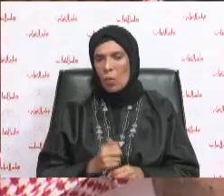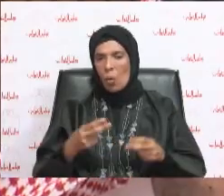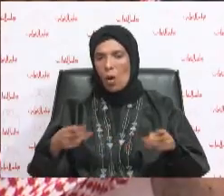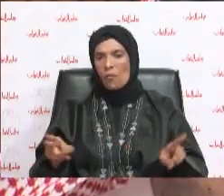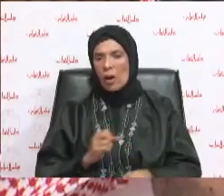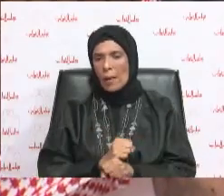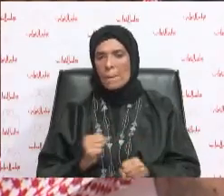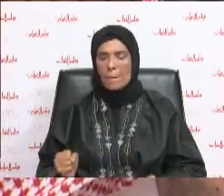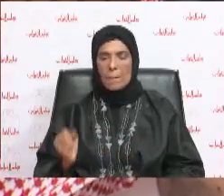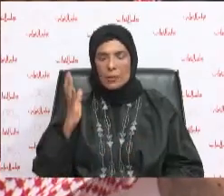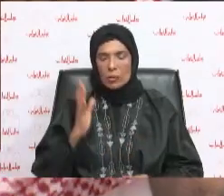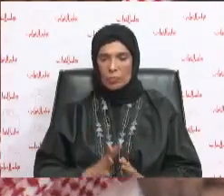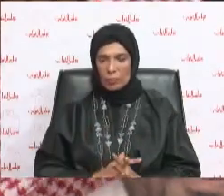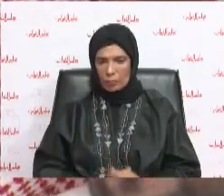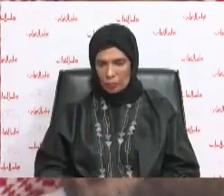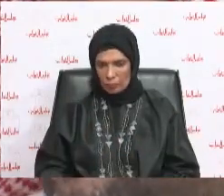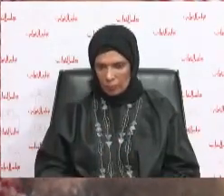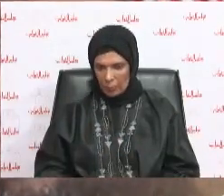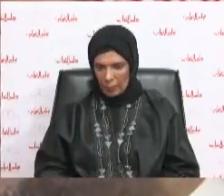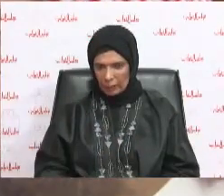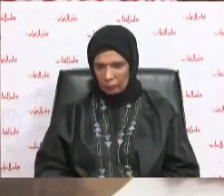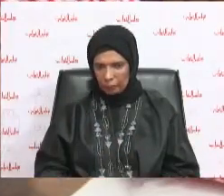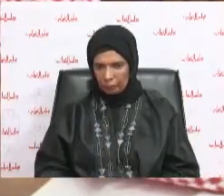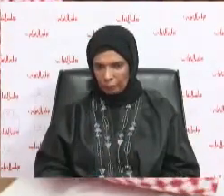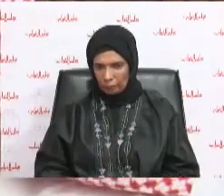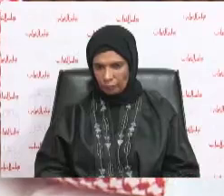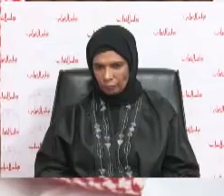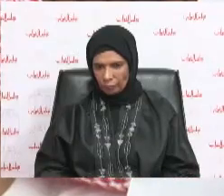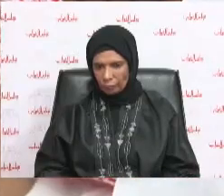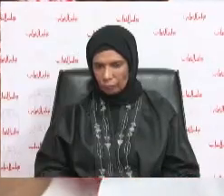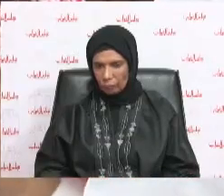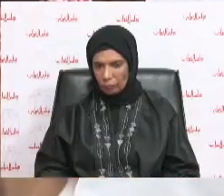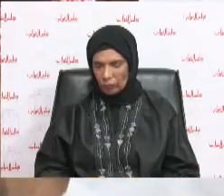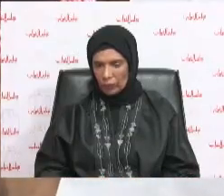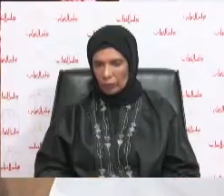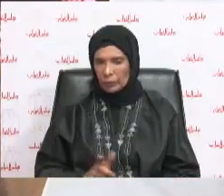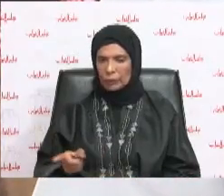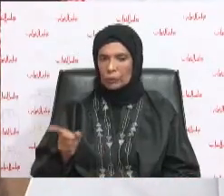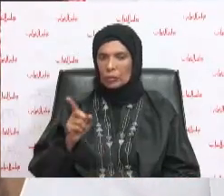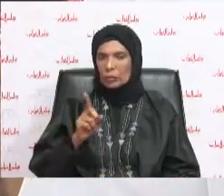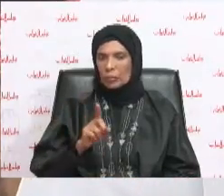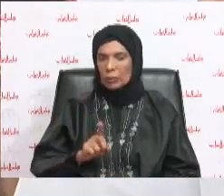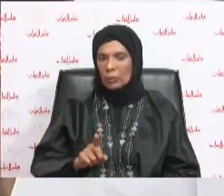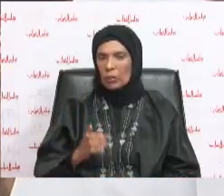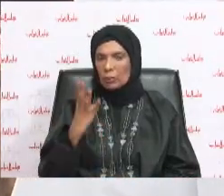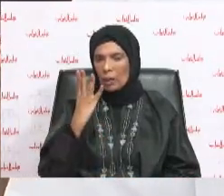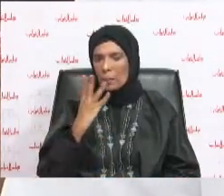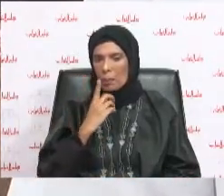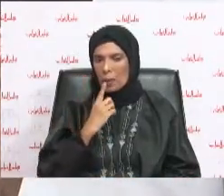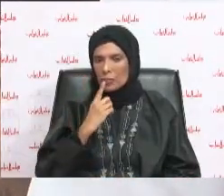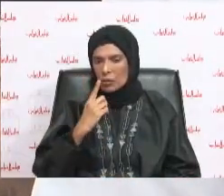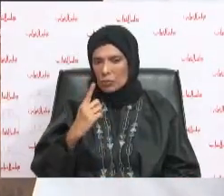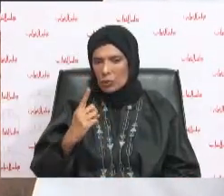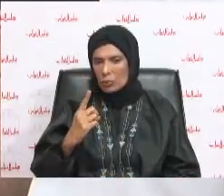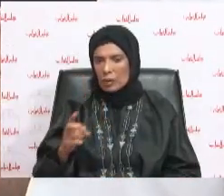المشروع ما دي المرسوم. شكرا. هذه اللي صار، وكانوا مقدمين احنا ان رجوعهم للعمل من قبل 4 سنوات انرفض